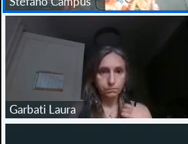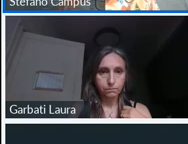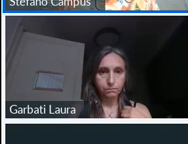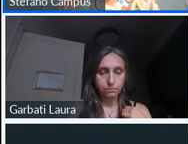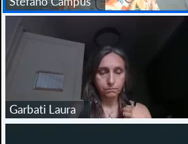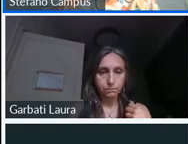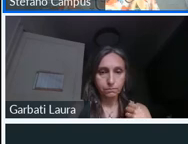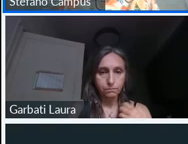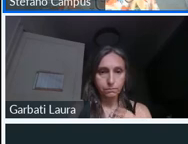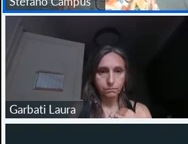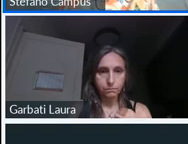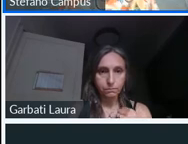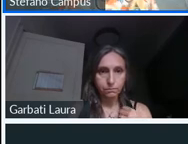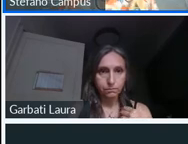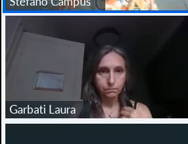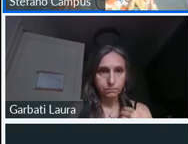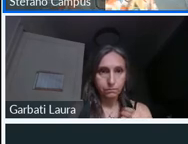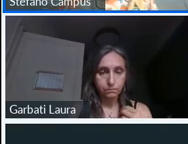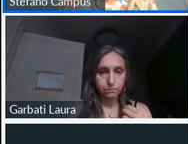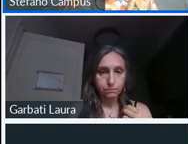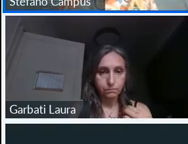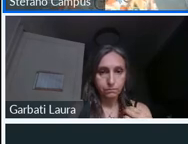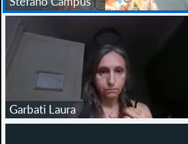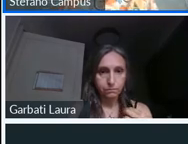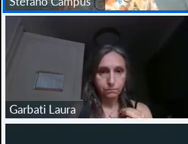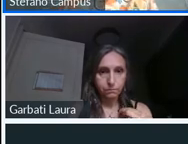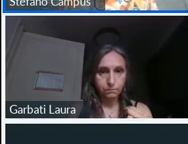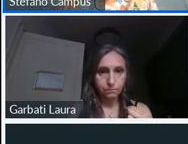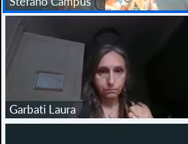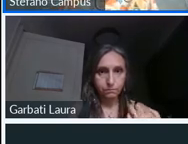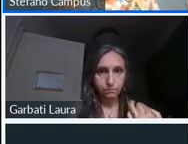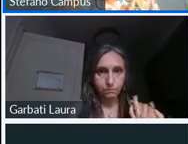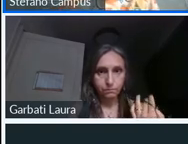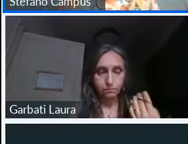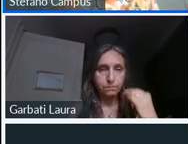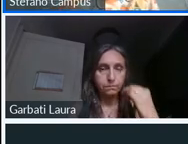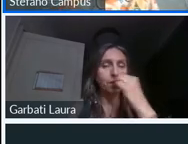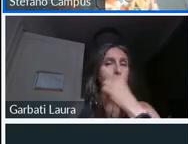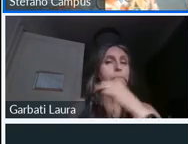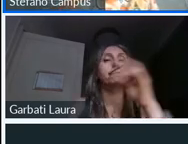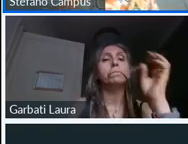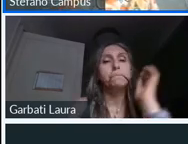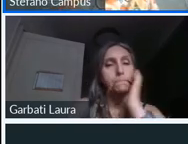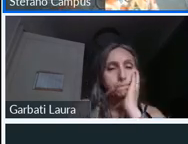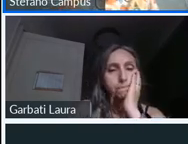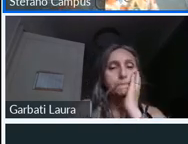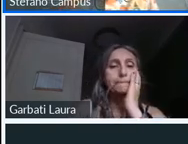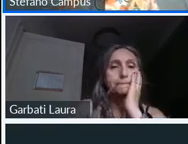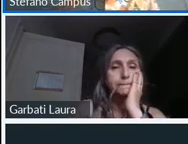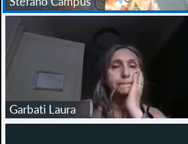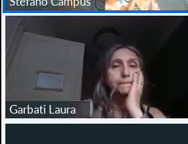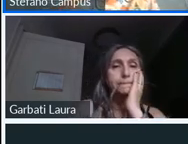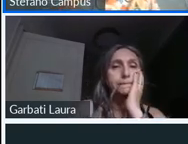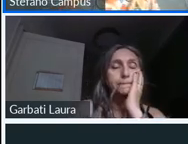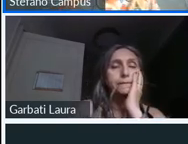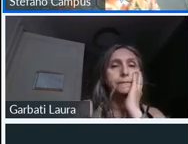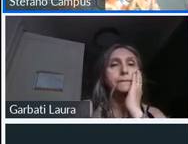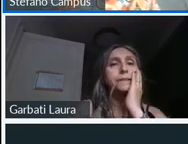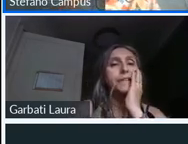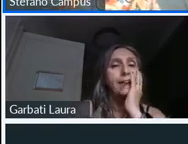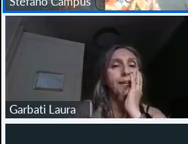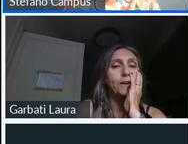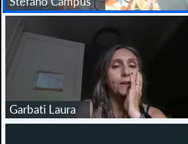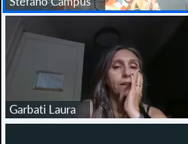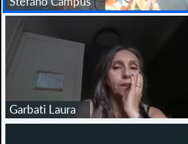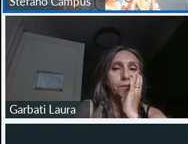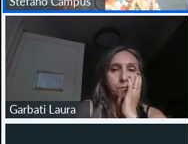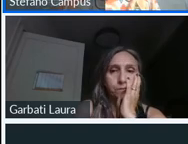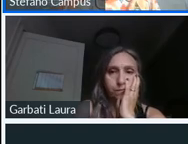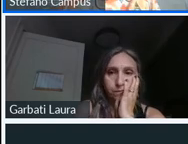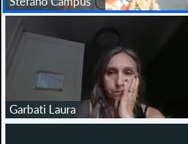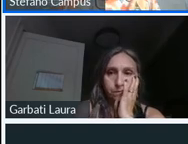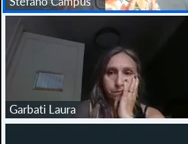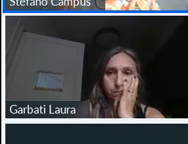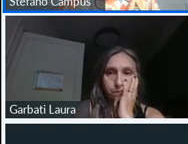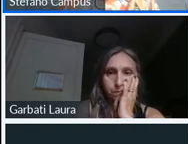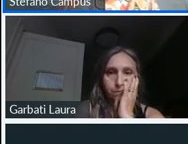dati meteorologici, statistici, dati relativi alle imprese della proprietà delle imprese e dati relativi alla mobilità. Come potete